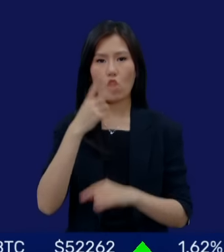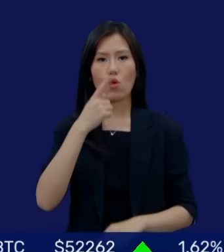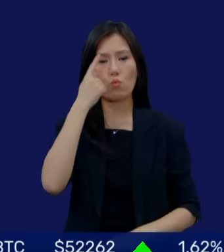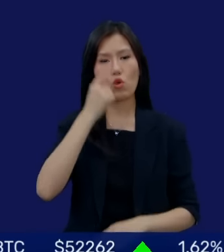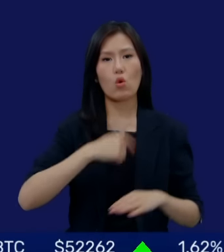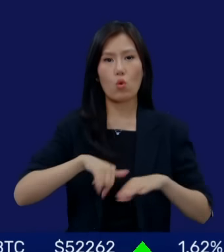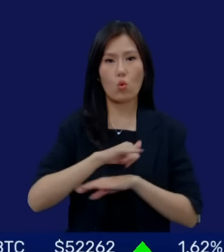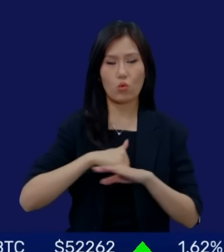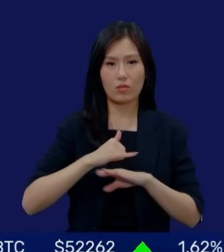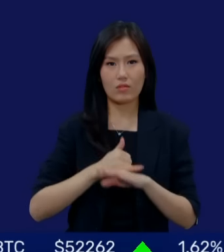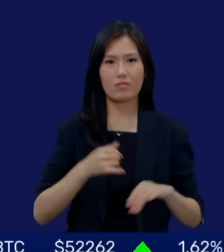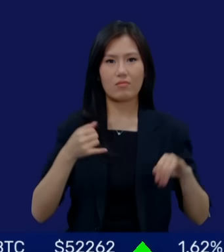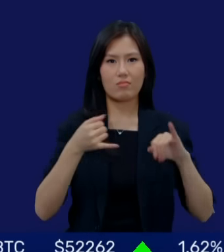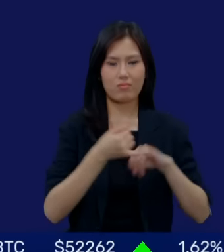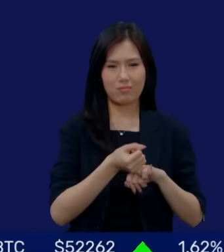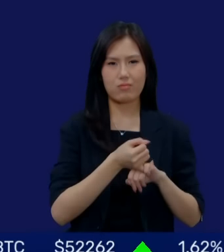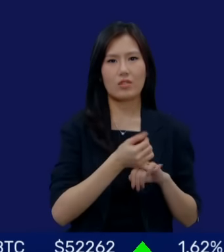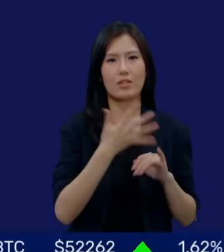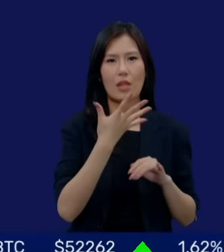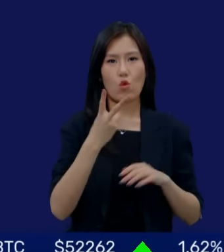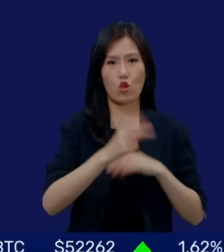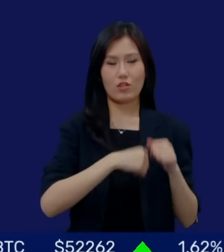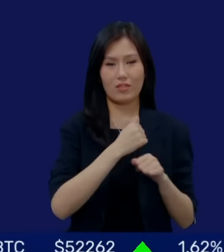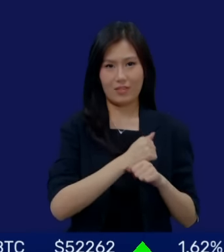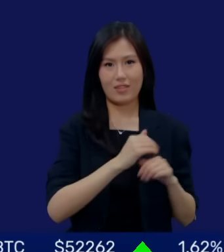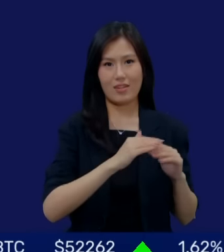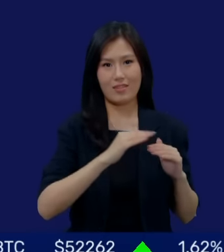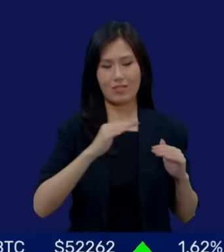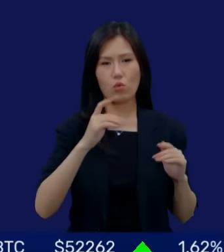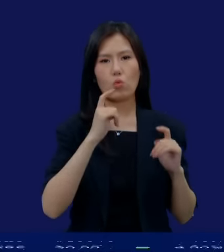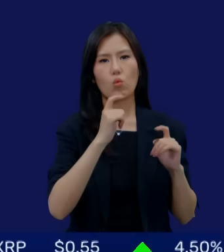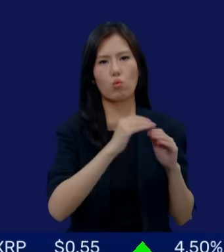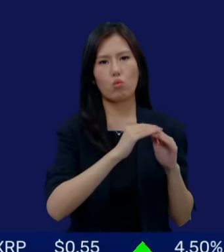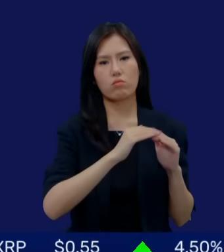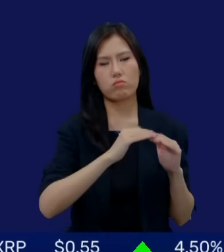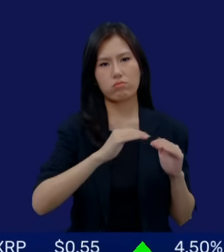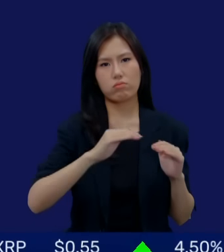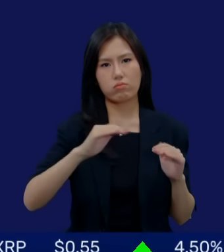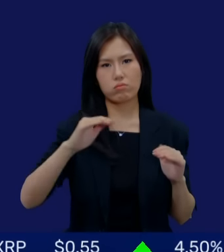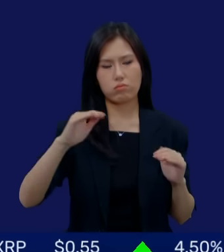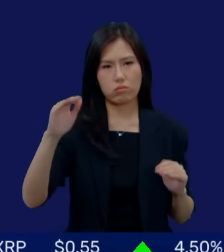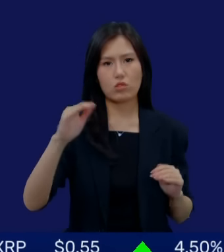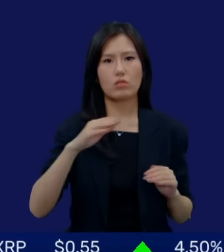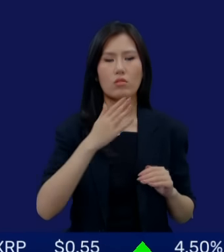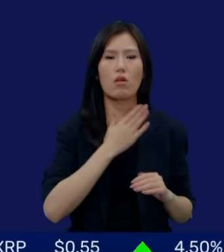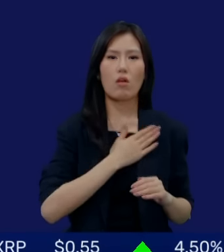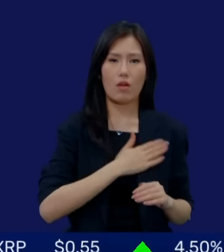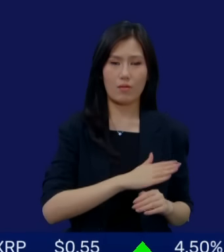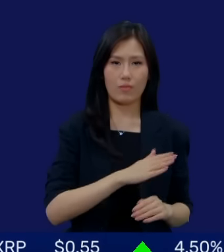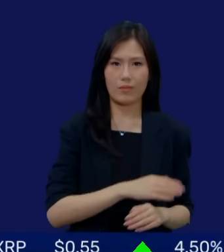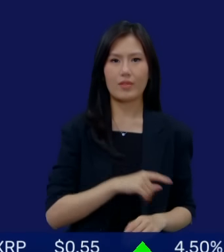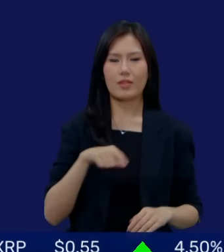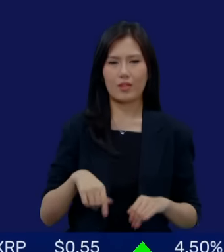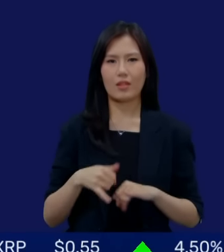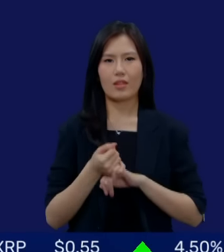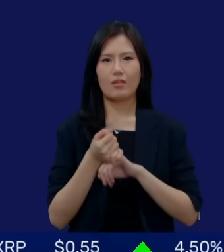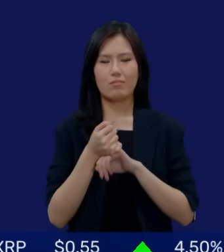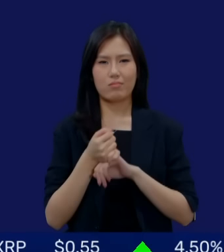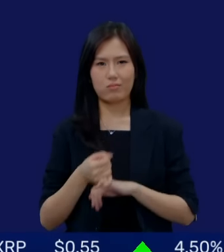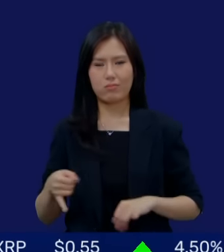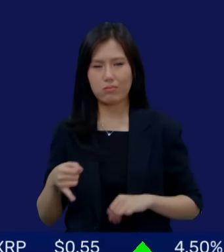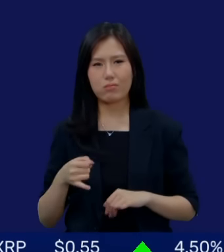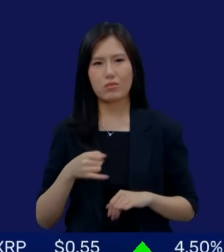гэрлэлтийн түвшин өнгөрсөн 52 жилийн хугацаанд огцом өөрчлөлтгүй за нэг ийм өсөлт бууралттай байсан. Харин гэр бүл одоо